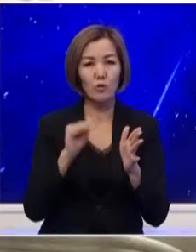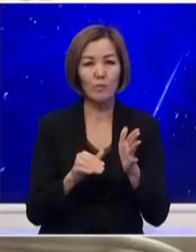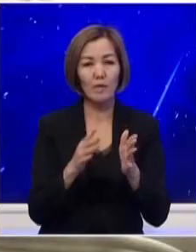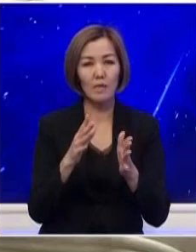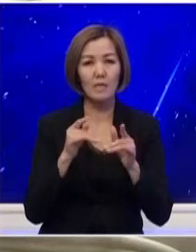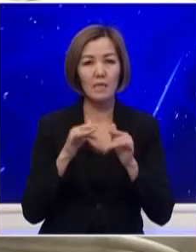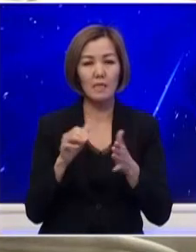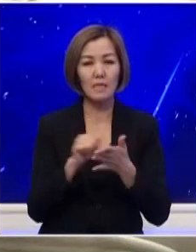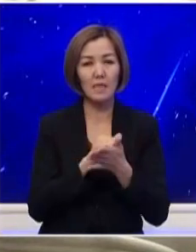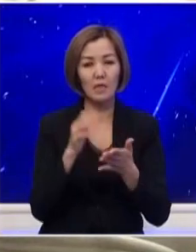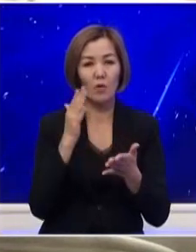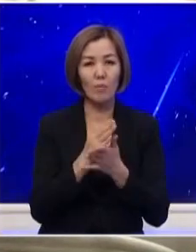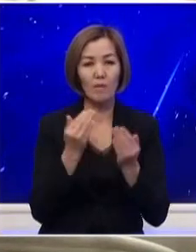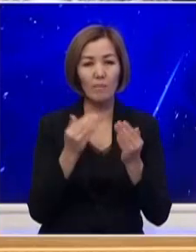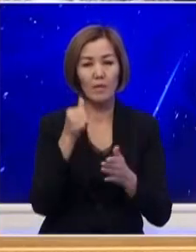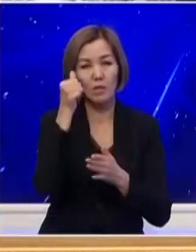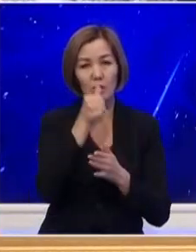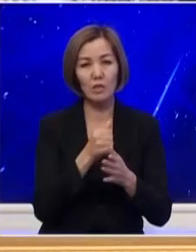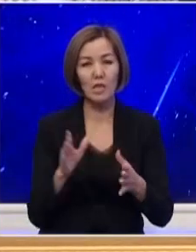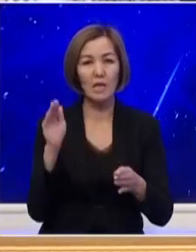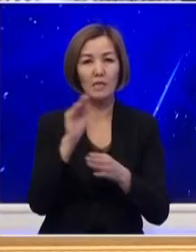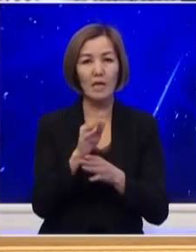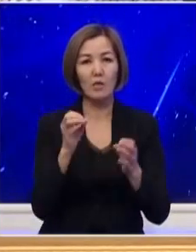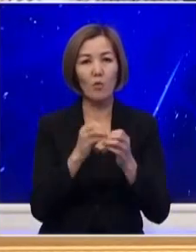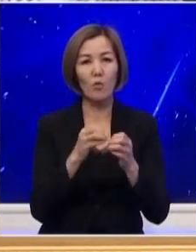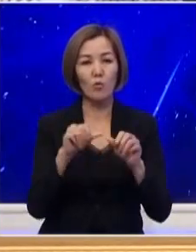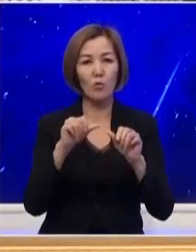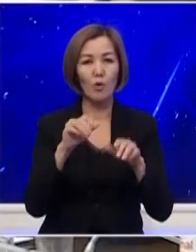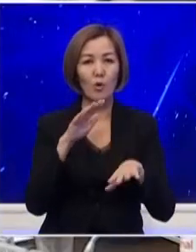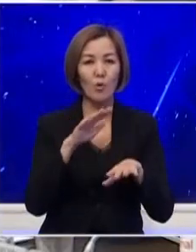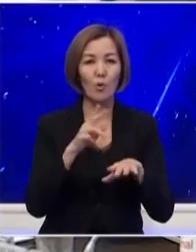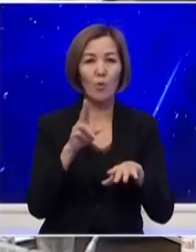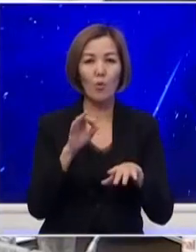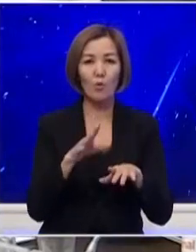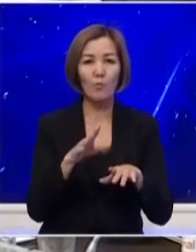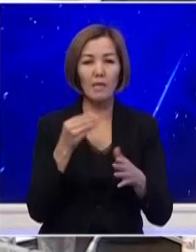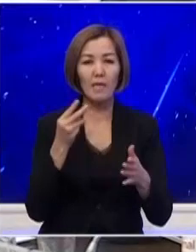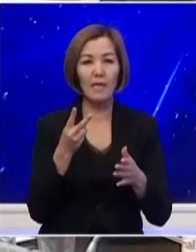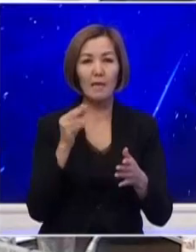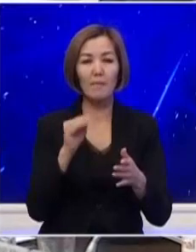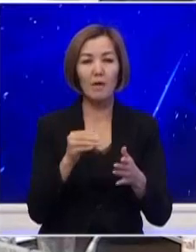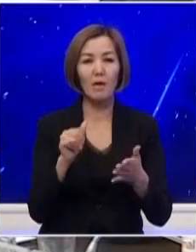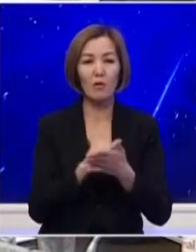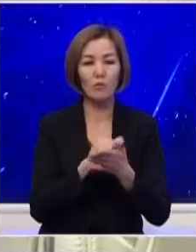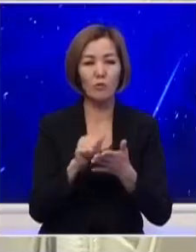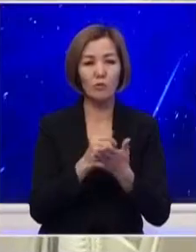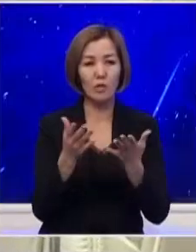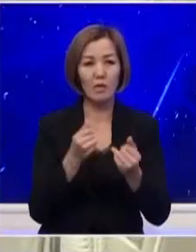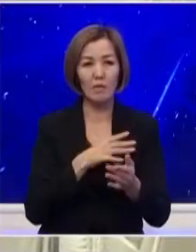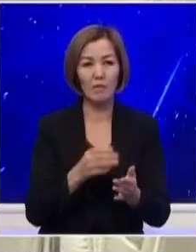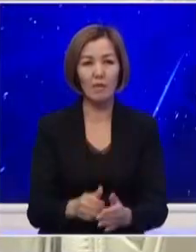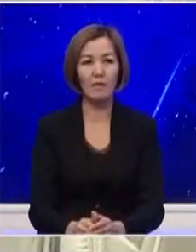аса сақтау ісі бар. Ал биылғы жылы солардың қатарына 10 қор мен 2000-ға жуық құнды құжаттар қабылданған.